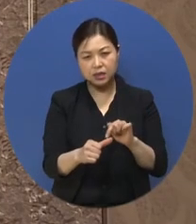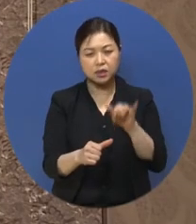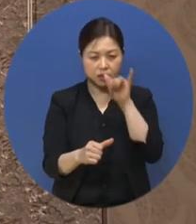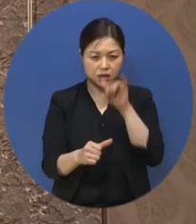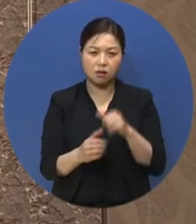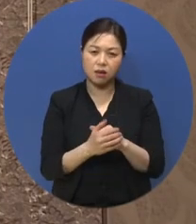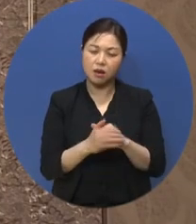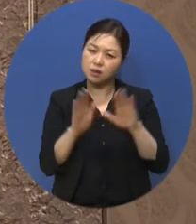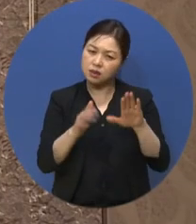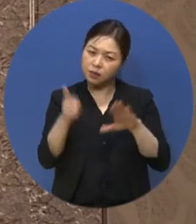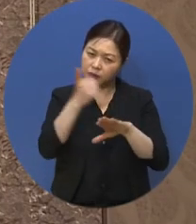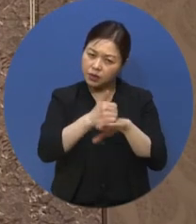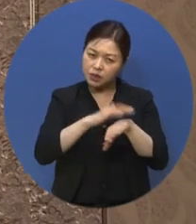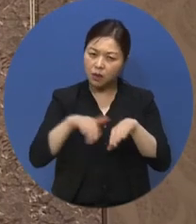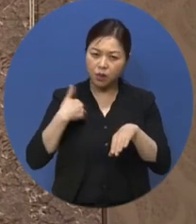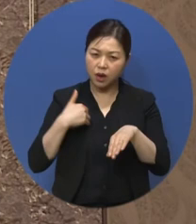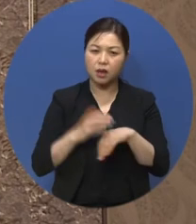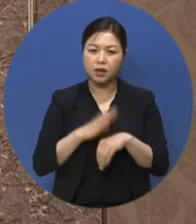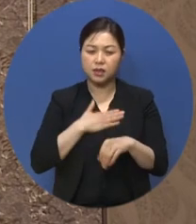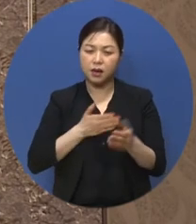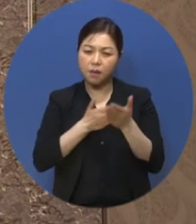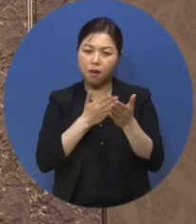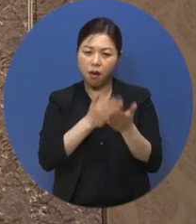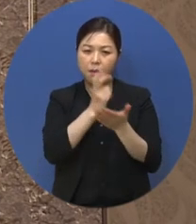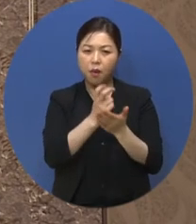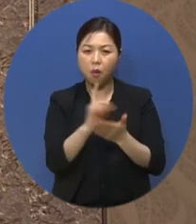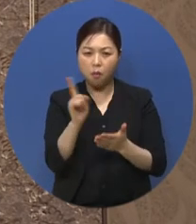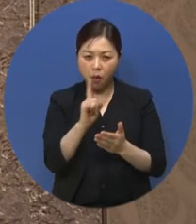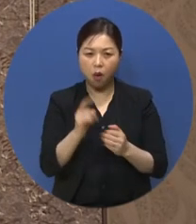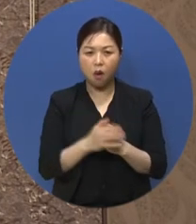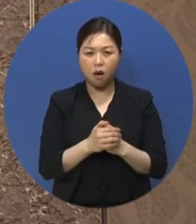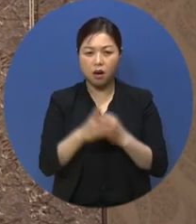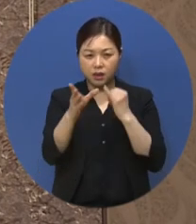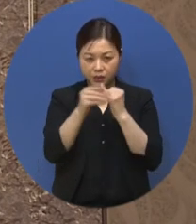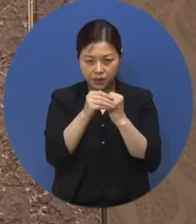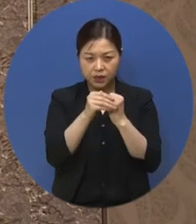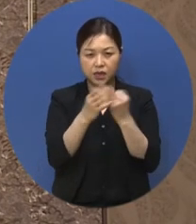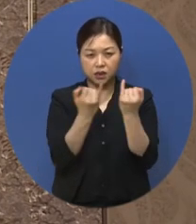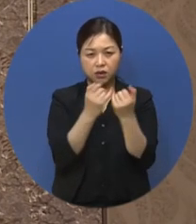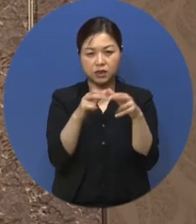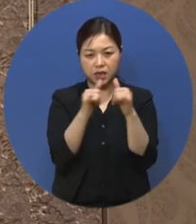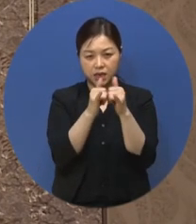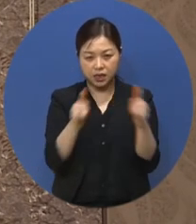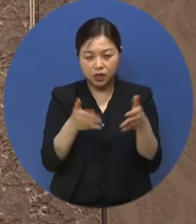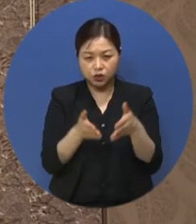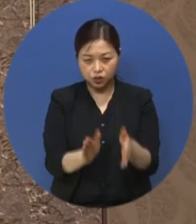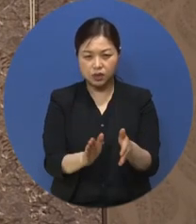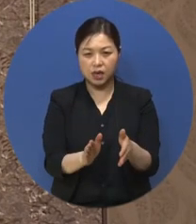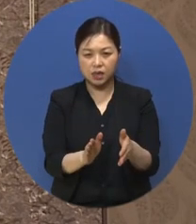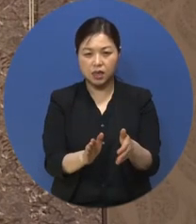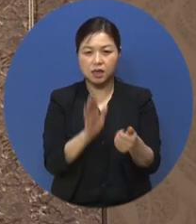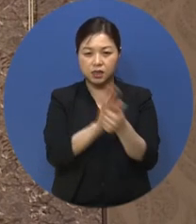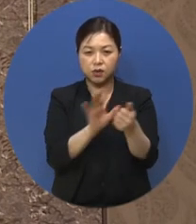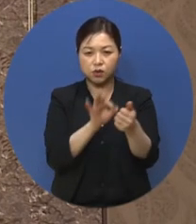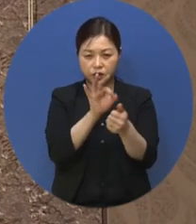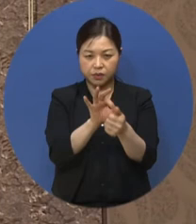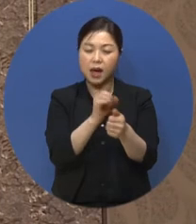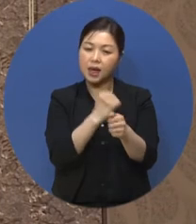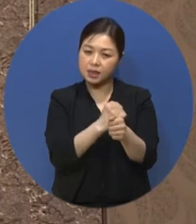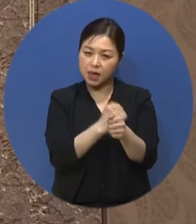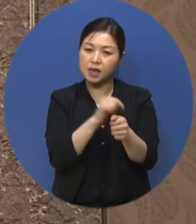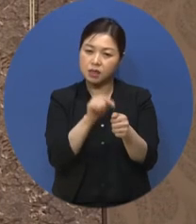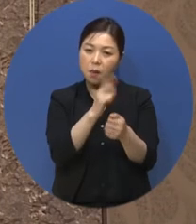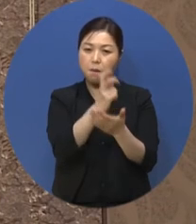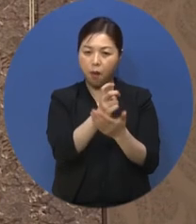네. 제가 시도했던 조례가 그 가임 장애인 여성에 대한 출산 장려금을 주자. 오.